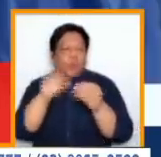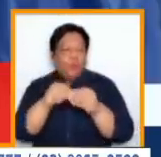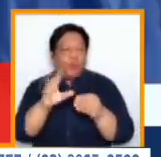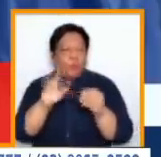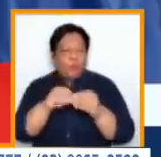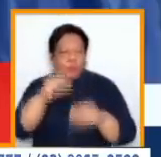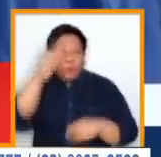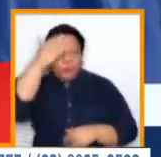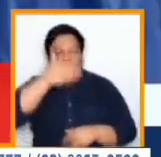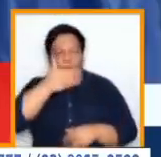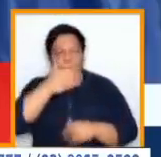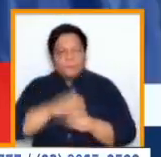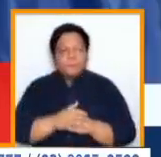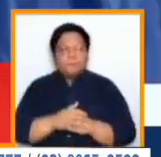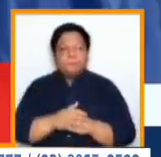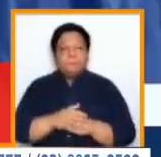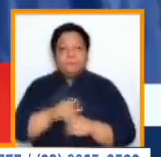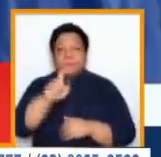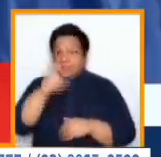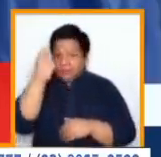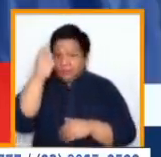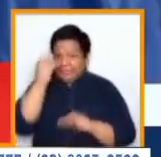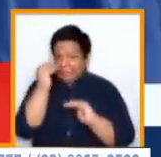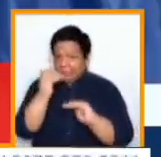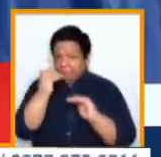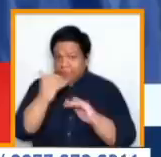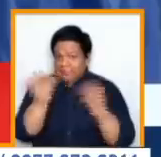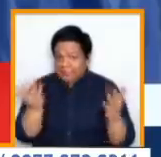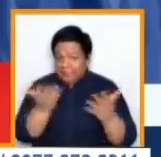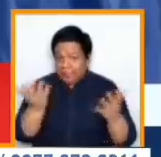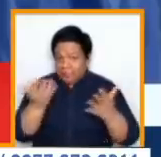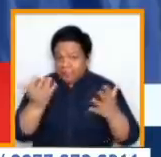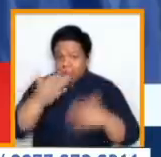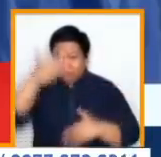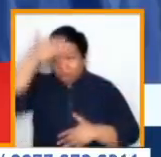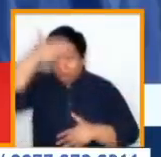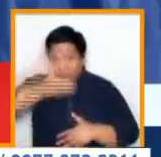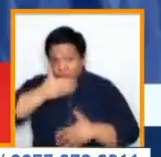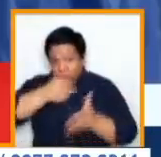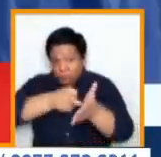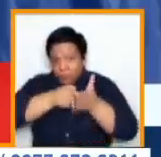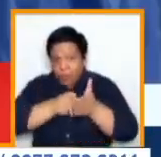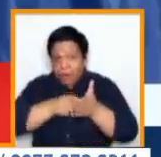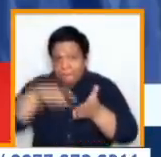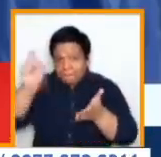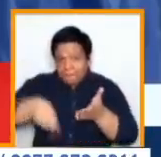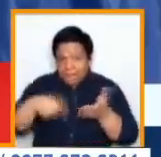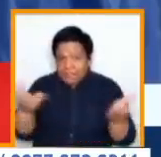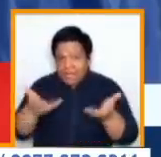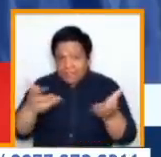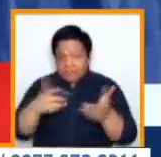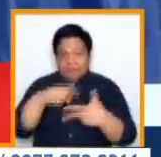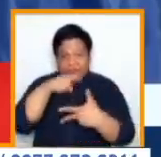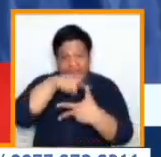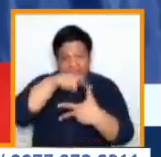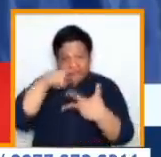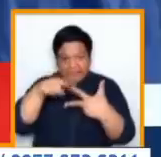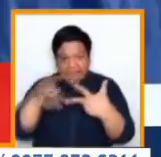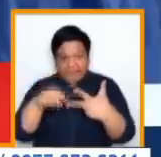Ang limitasyon, ang face shields gamitin mo, 3Cs, labas